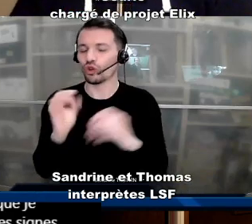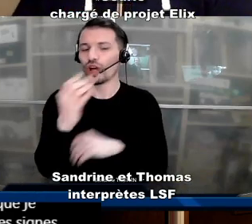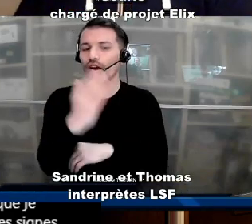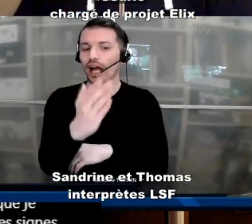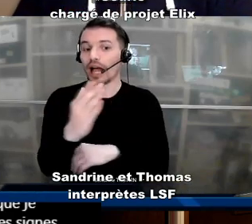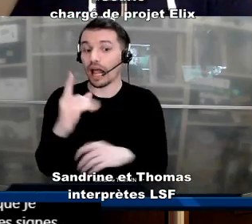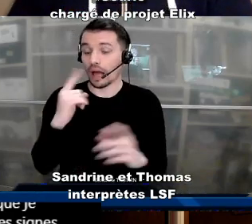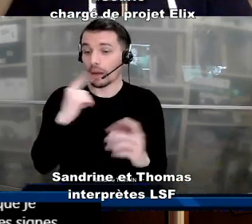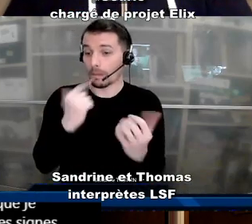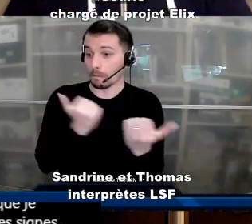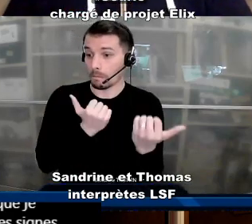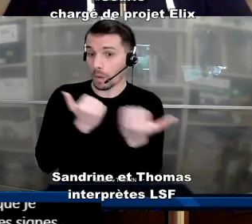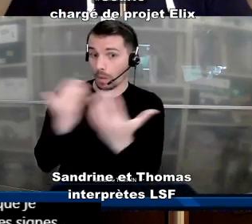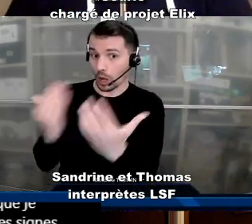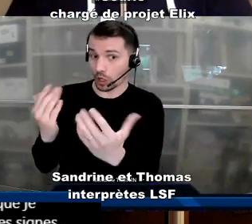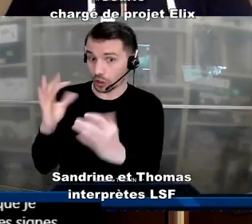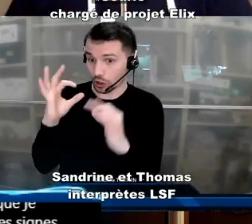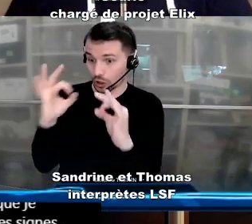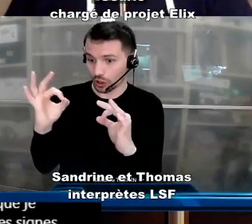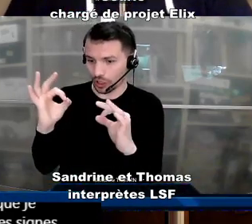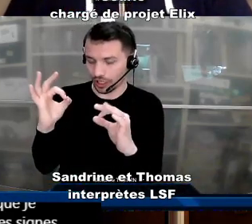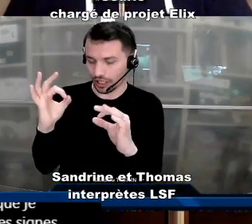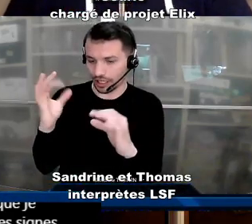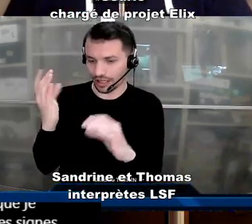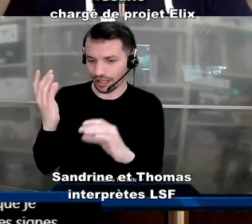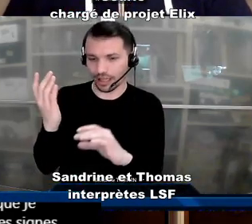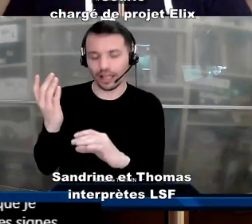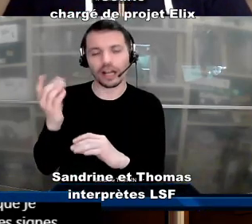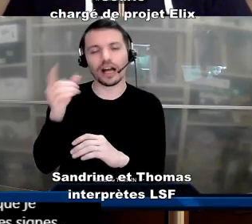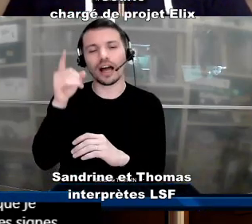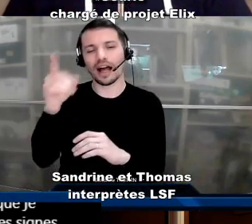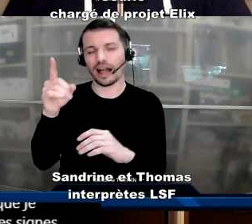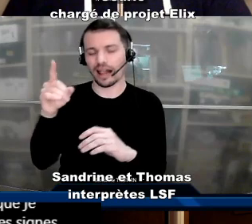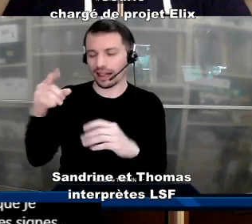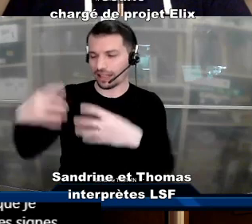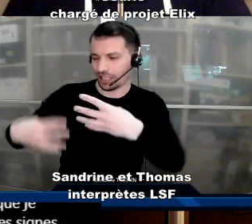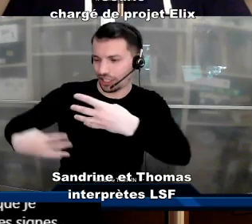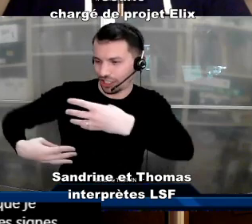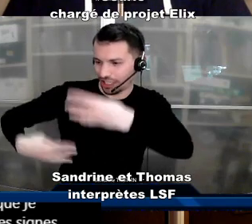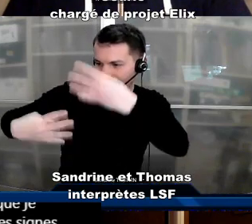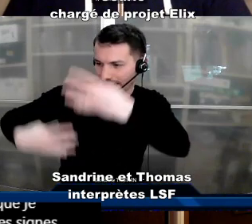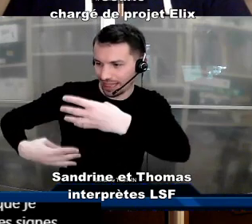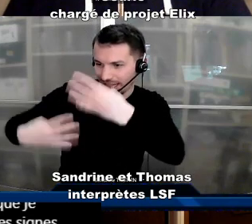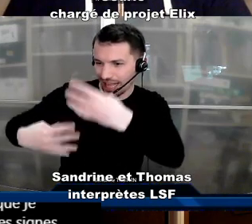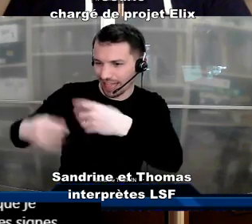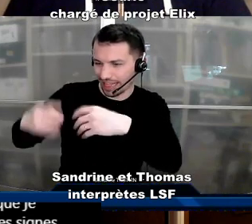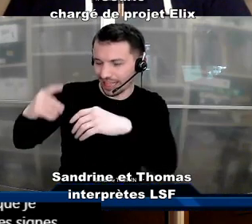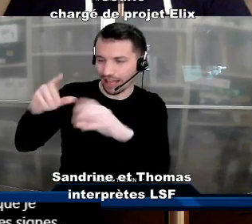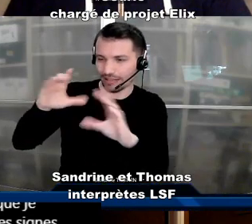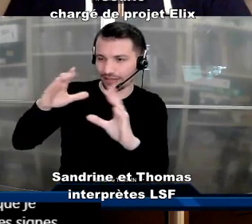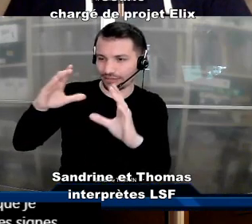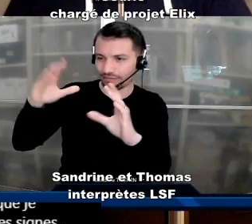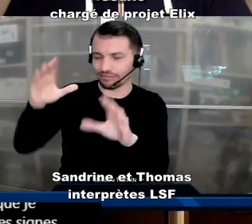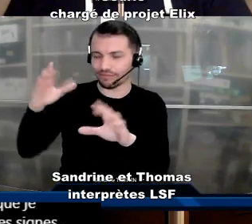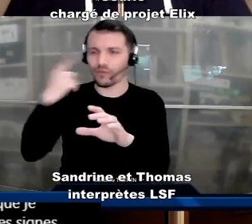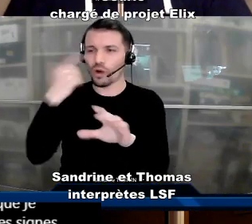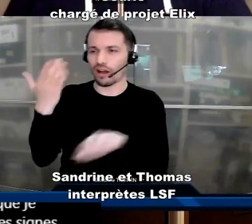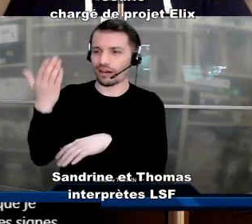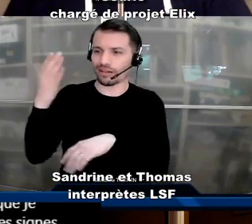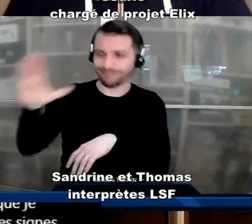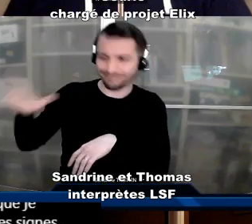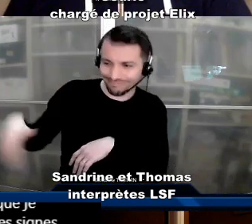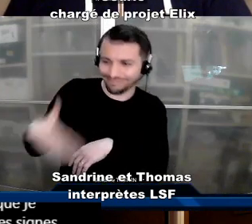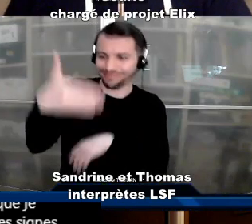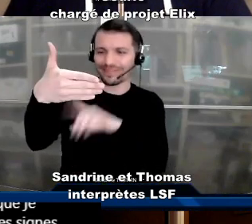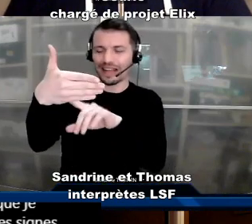Je vous propose, si vous voulez, j'ai réussi à faire une petite capture. Je mets ça par-dessus le chat, je masque le chat quelques instants. J'ai mis une petite capture de l'application Helix